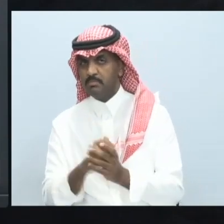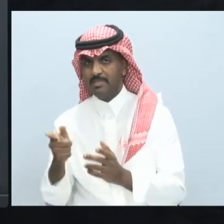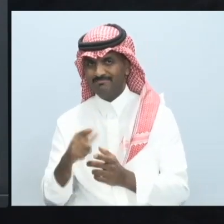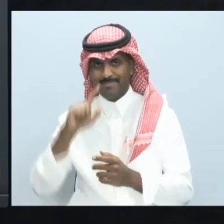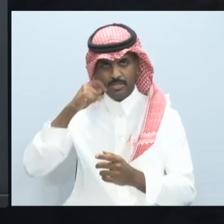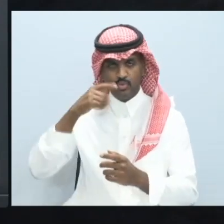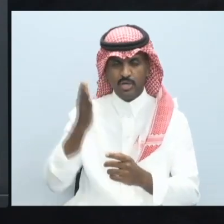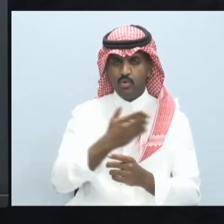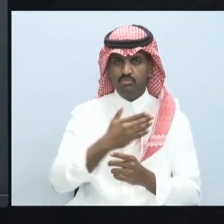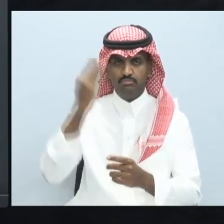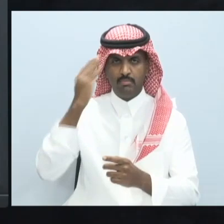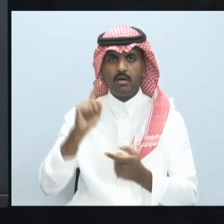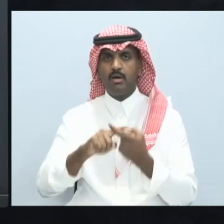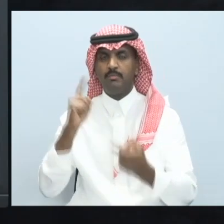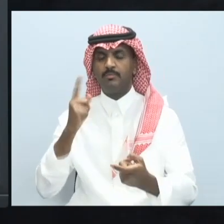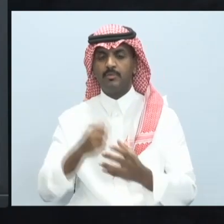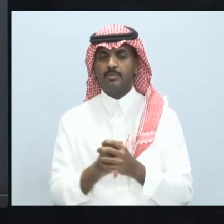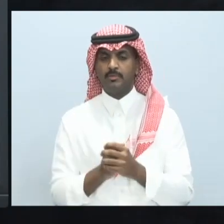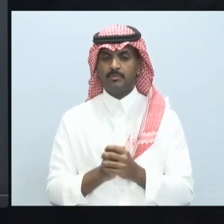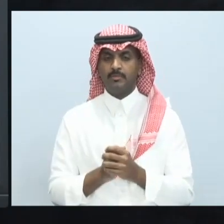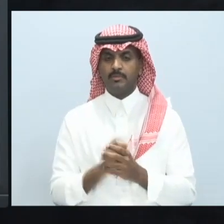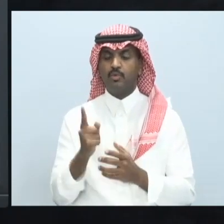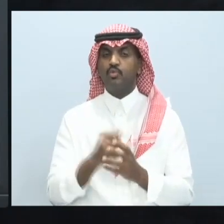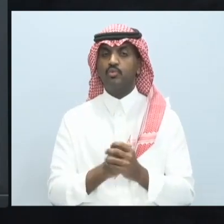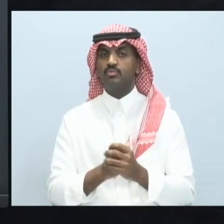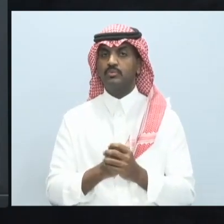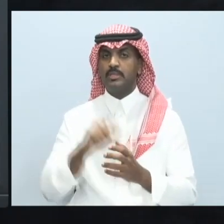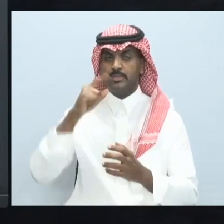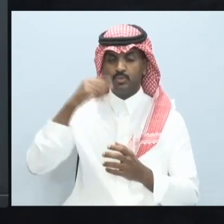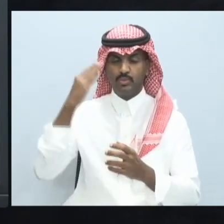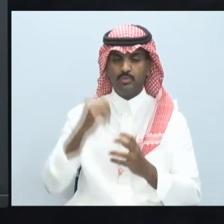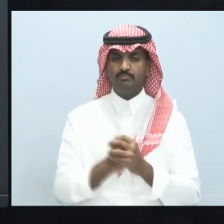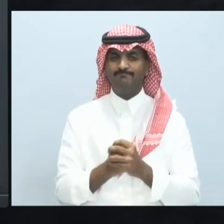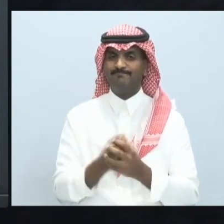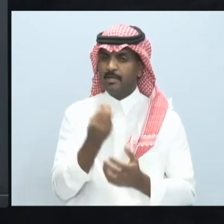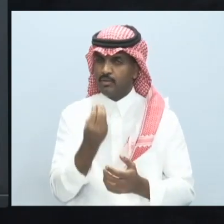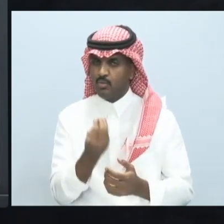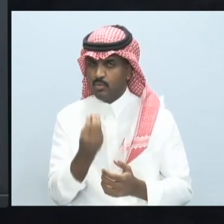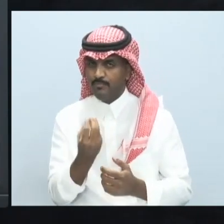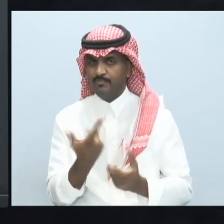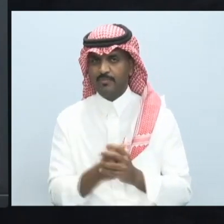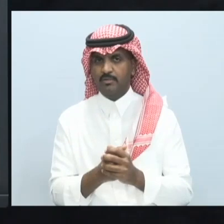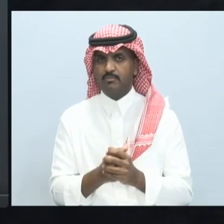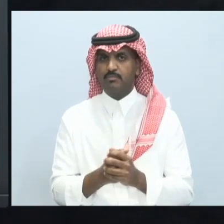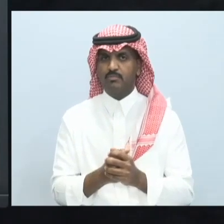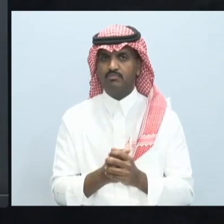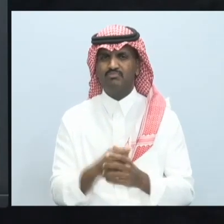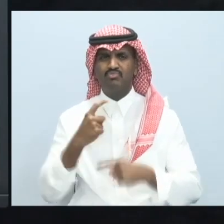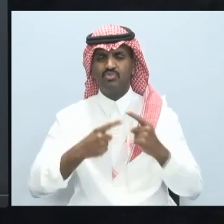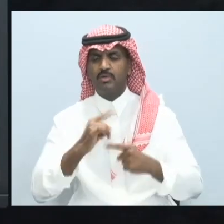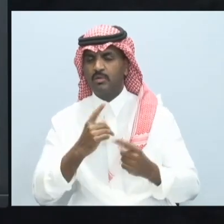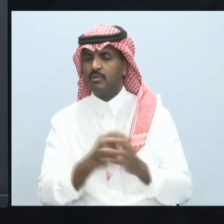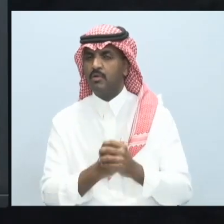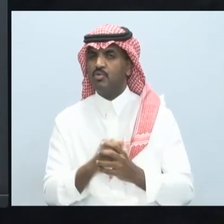الزوج او كان خلعا من المراه يكون الزوج والزوجه يتروى كل واحد منهما ولا يستعجل